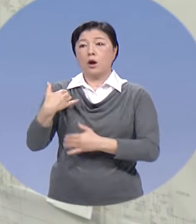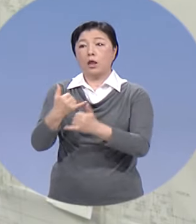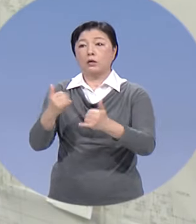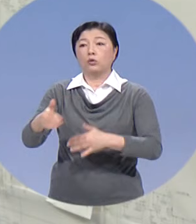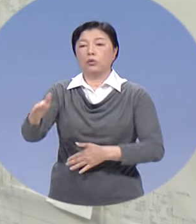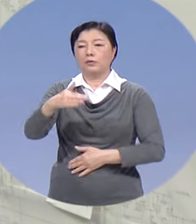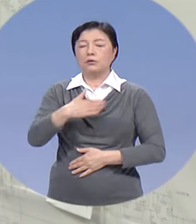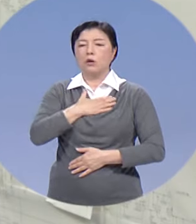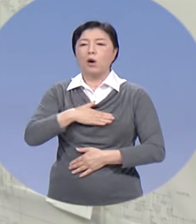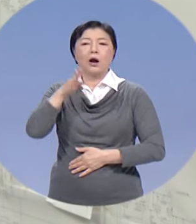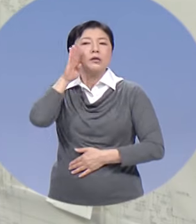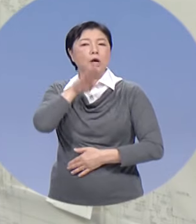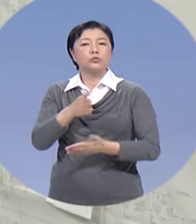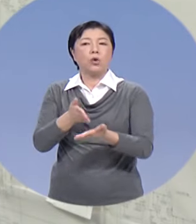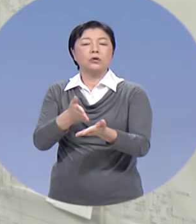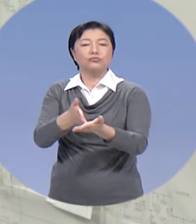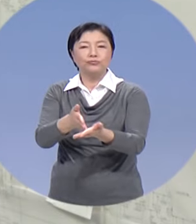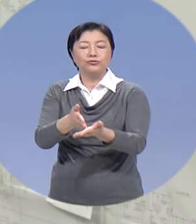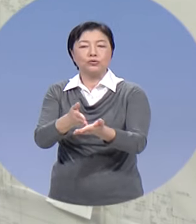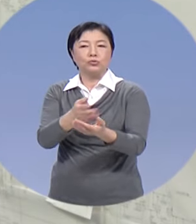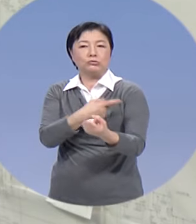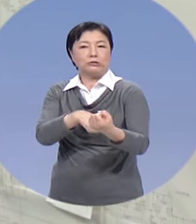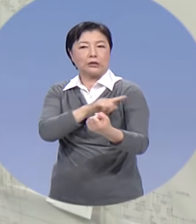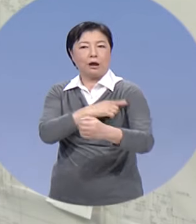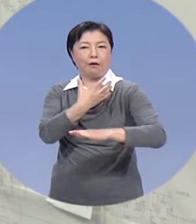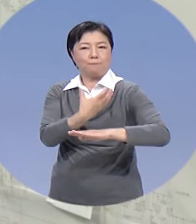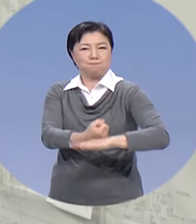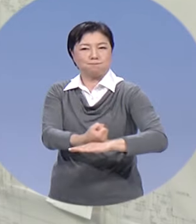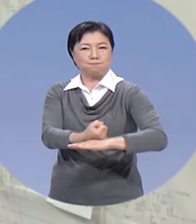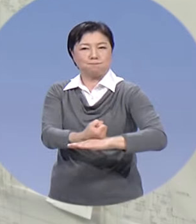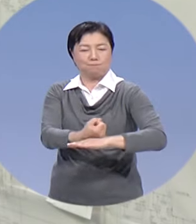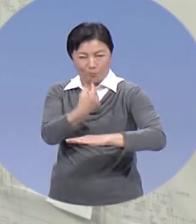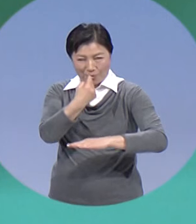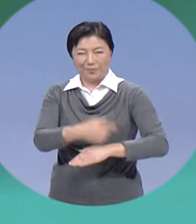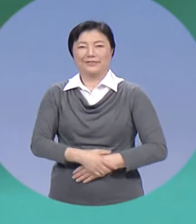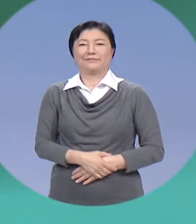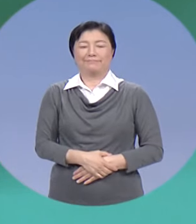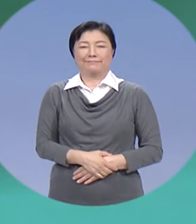こう分かるようにしゃべるっていう力が、身についたなと思っています